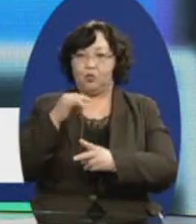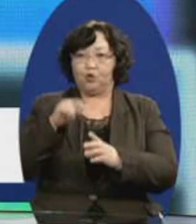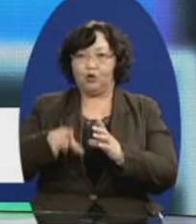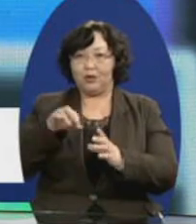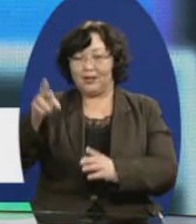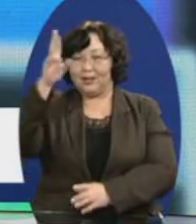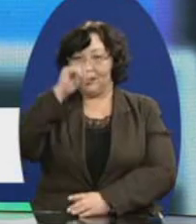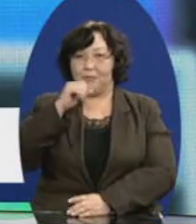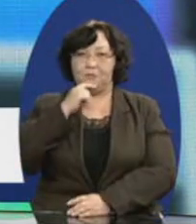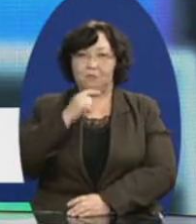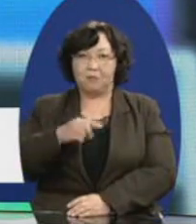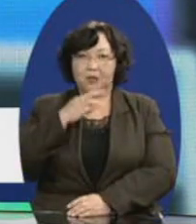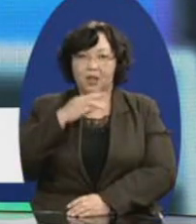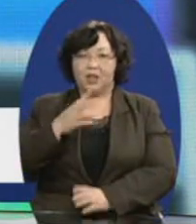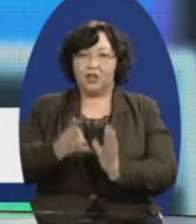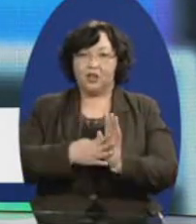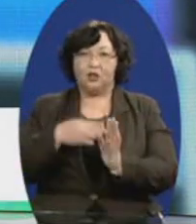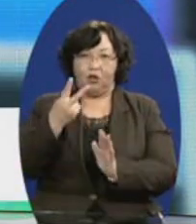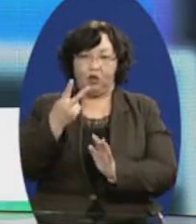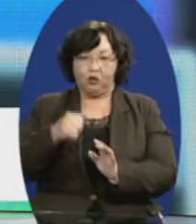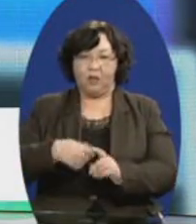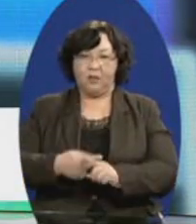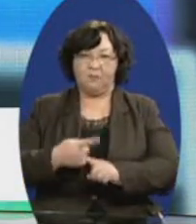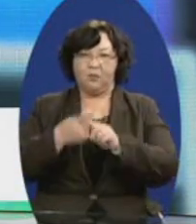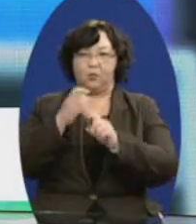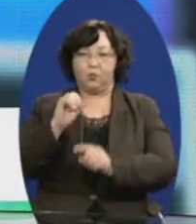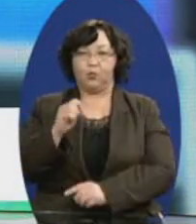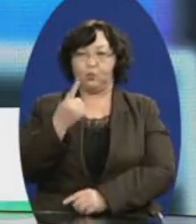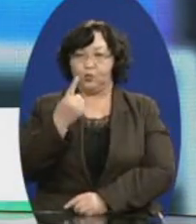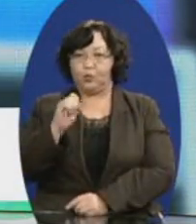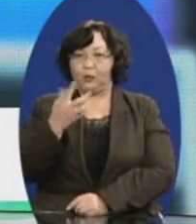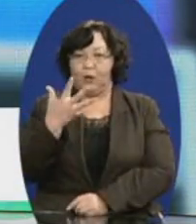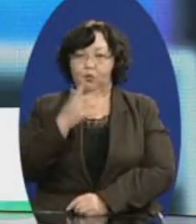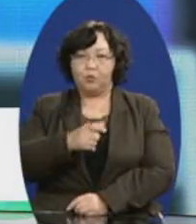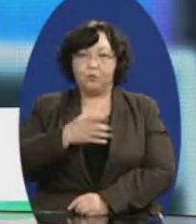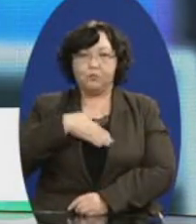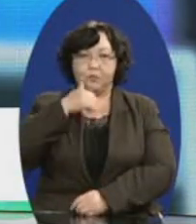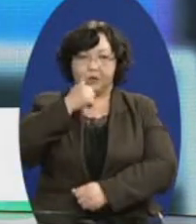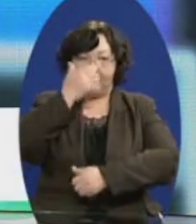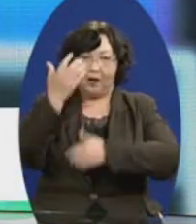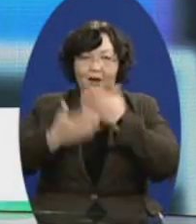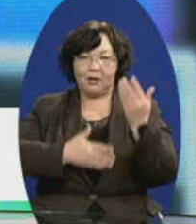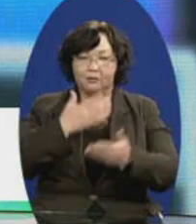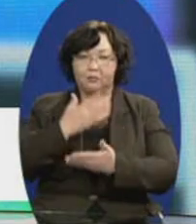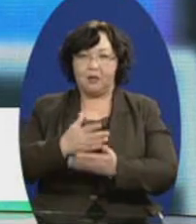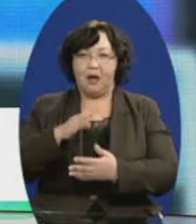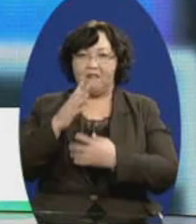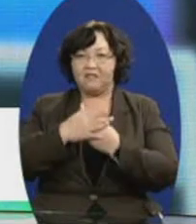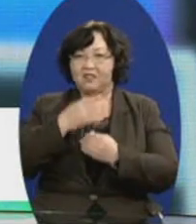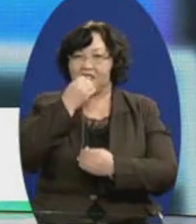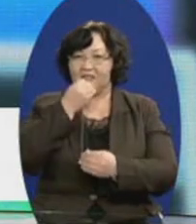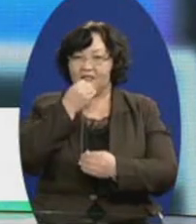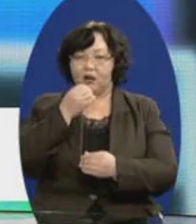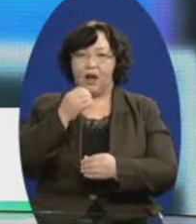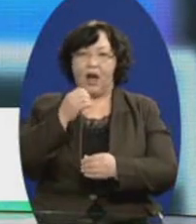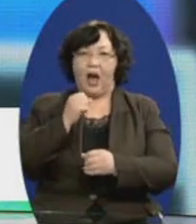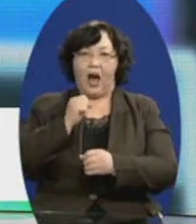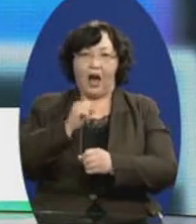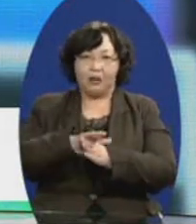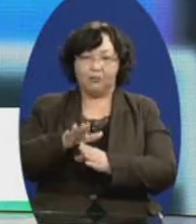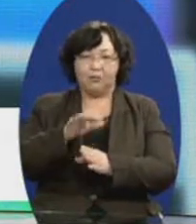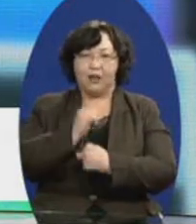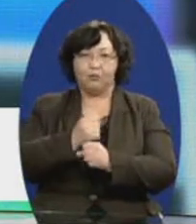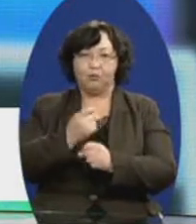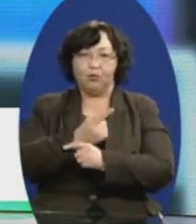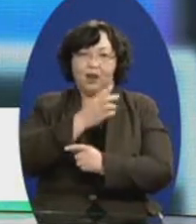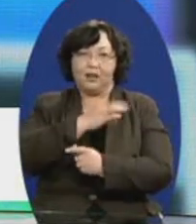дахин мэдээснээр 92 гих тоо нэмэгдэж 105 болсон байна. Үүн дотроос авилга албан тушаалтай холбоотой ирэн суруулж байгаа 17 хүн байгаа